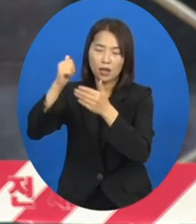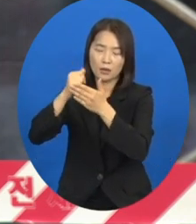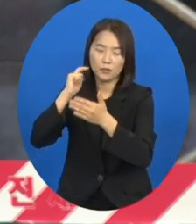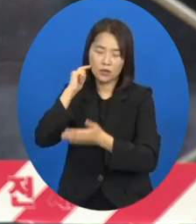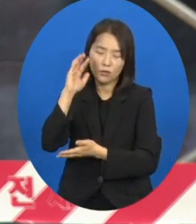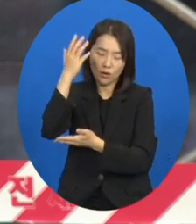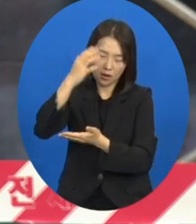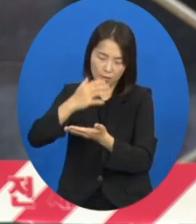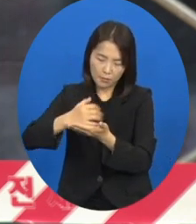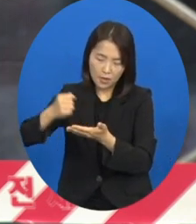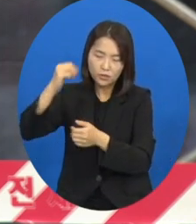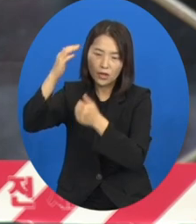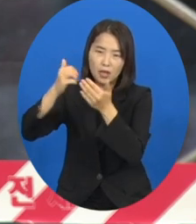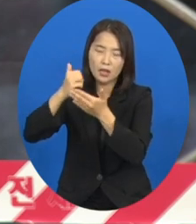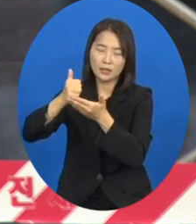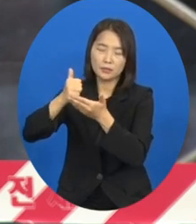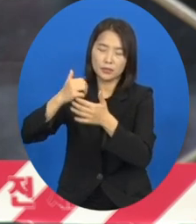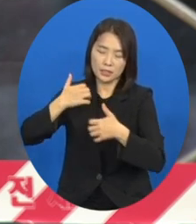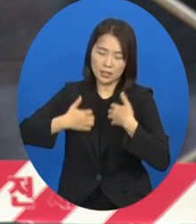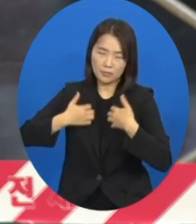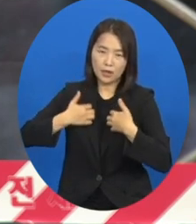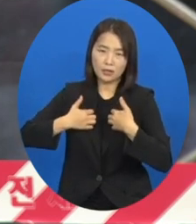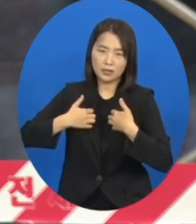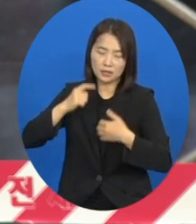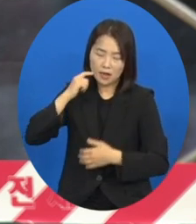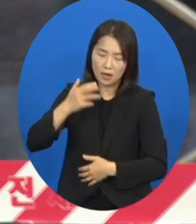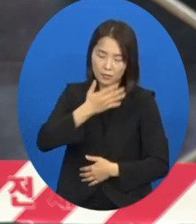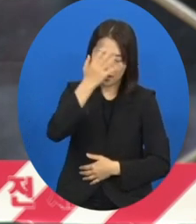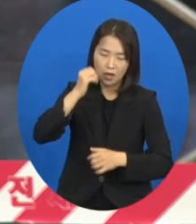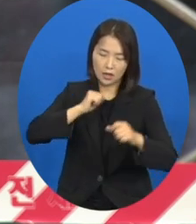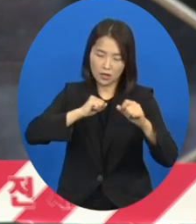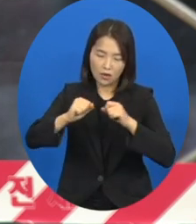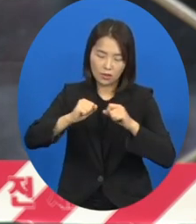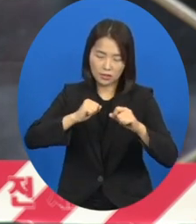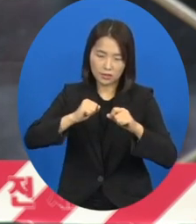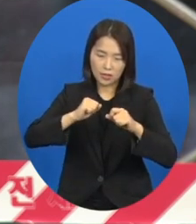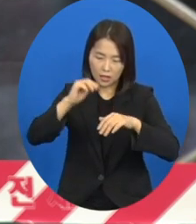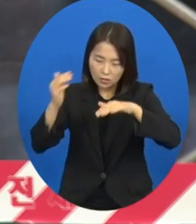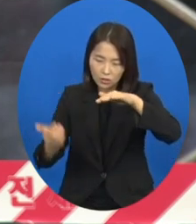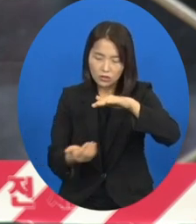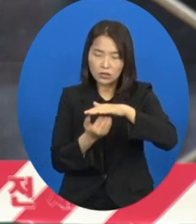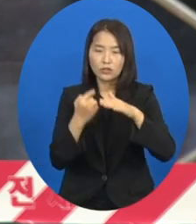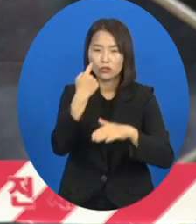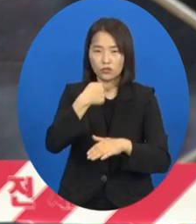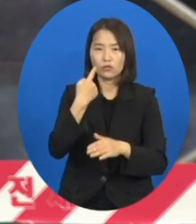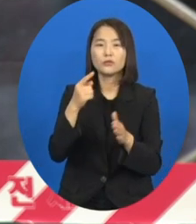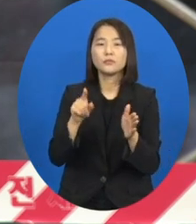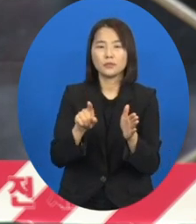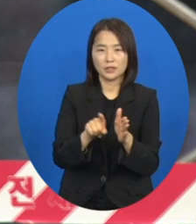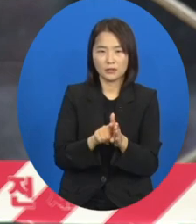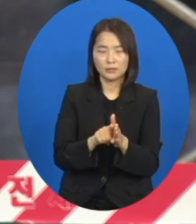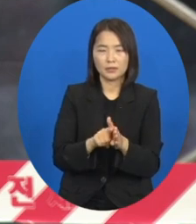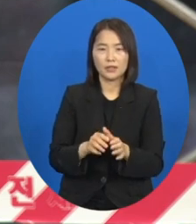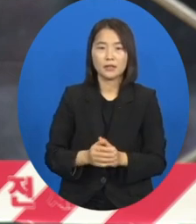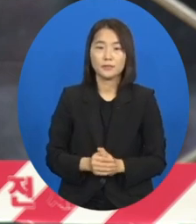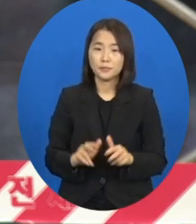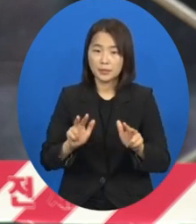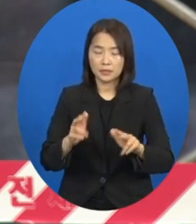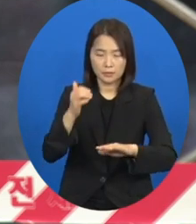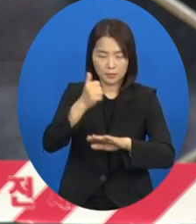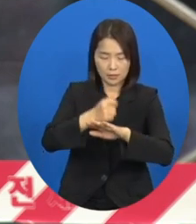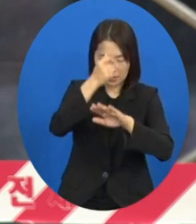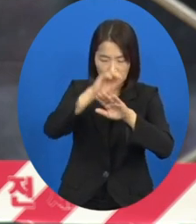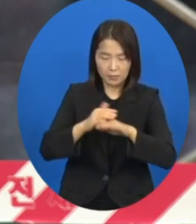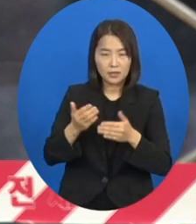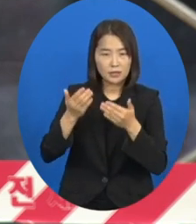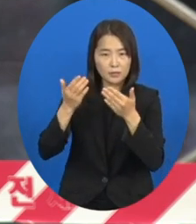받으시고 하나님이 기뻐하시는 그런 아름다운 역사가 지어져 가게 될 줄 믿습니다. 이 시간 우리 마지막 예배